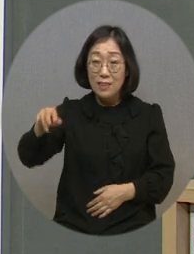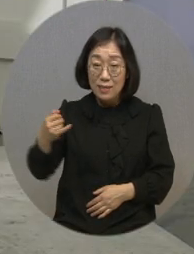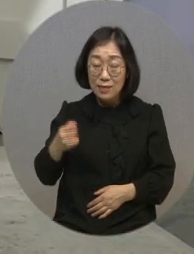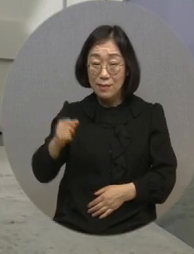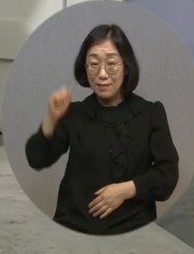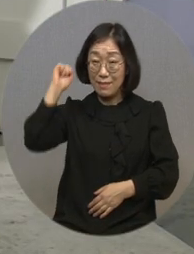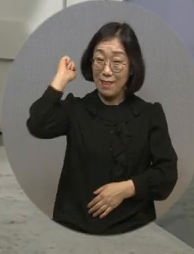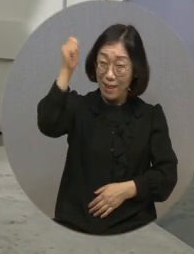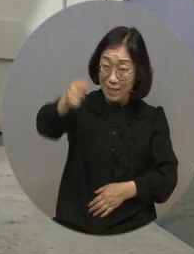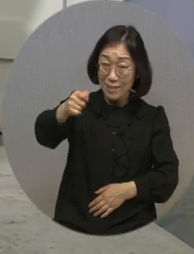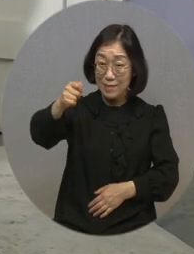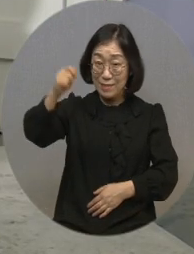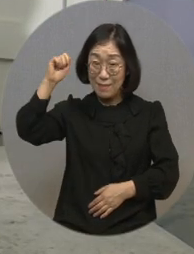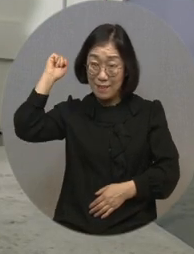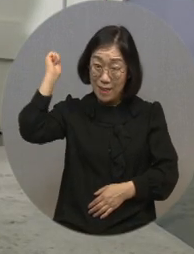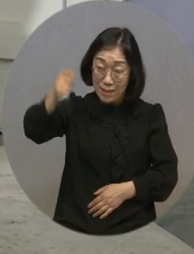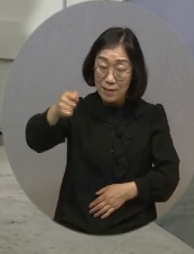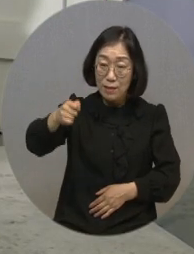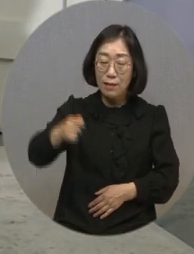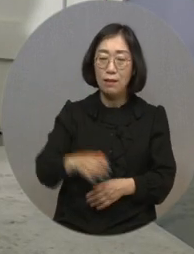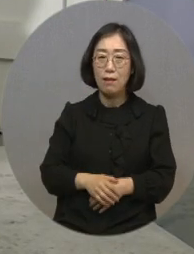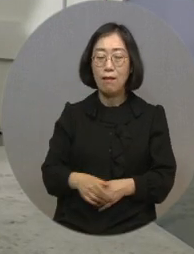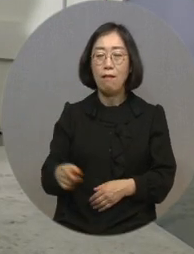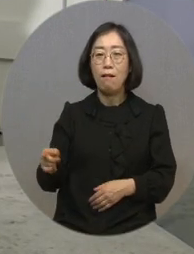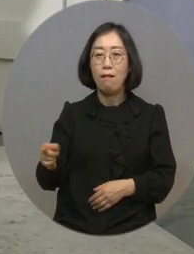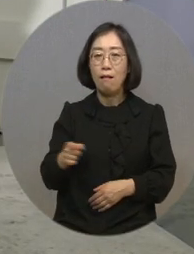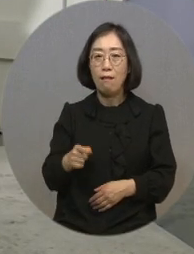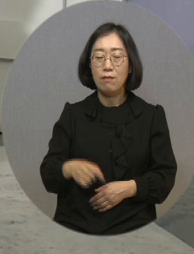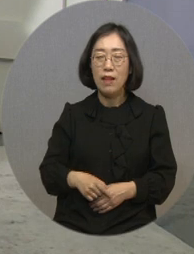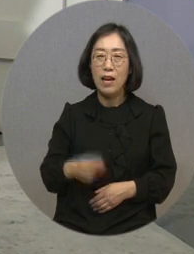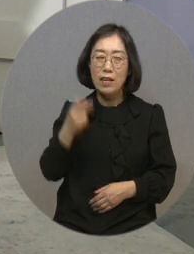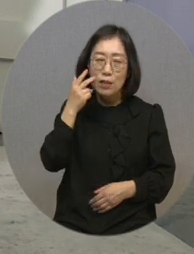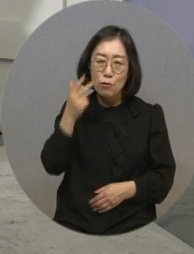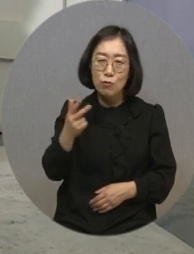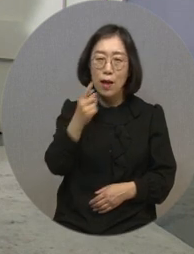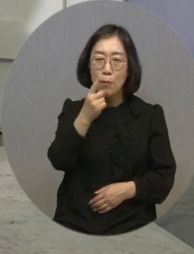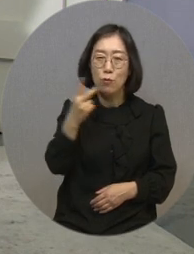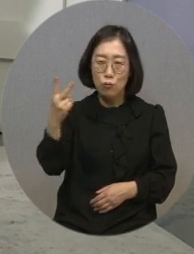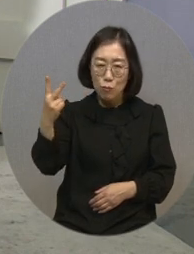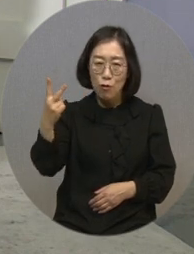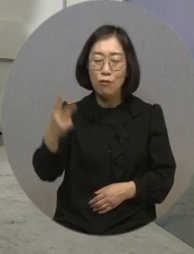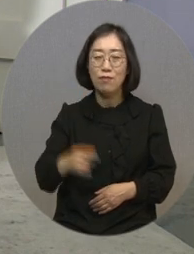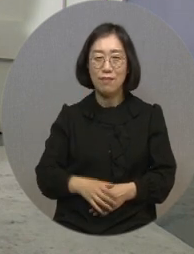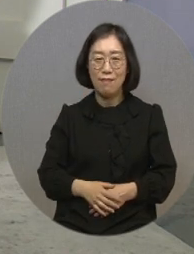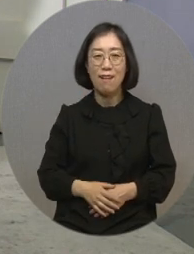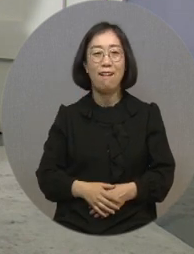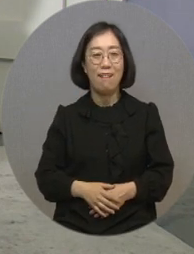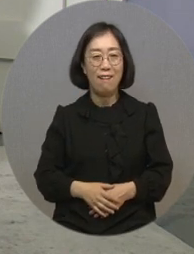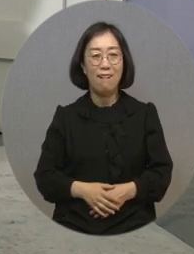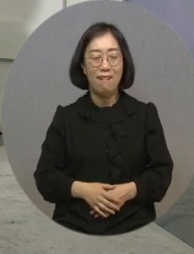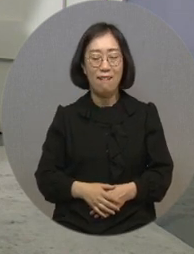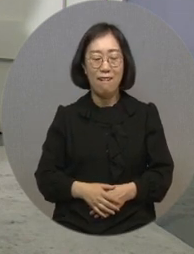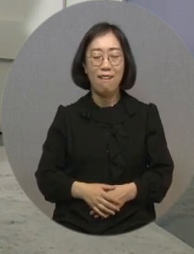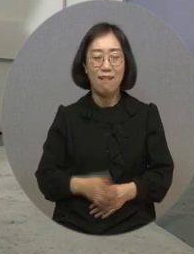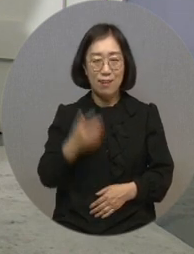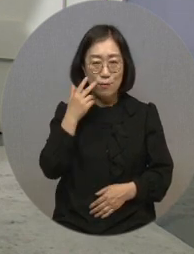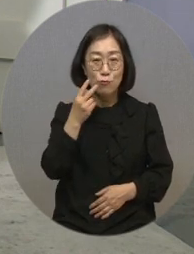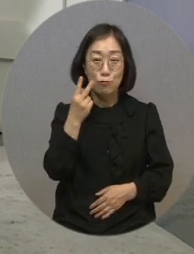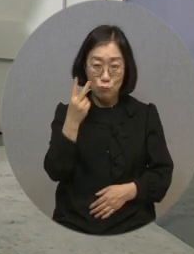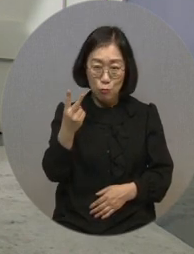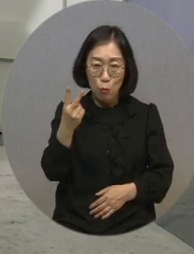그러니까 테니스는 제가 이제 열심히 하면은 자주 가야 되는데 예. 일주일에 한 두 번 정도는 그래도 자주 있습니다. 가는 거예요. 예, 예, 예. 두 번 정도. 예, 예,